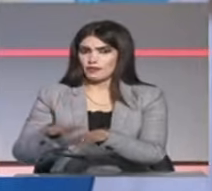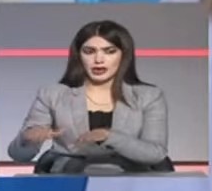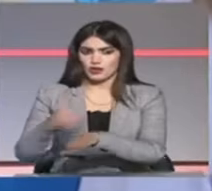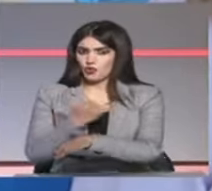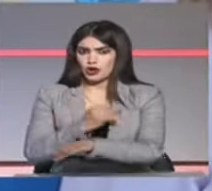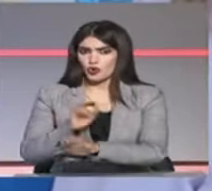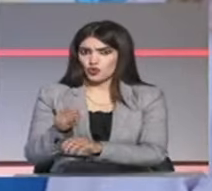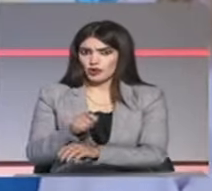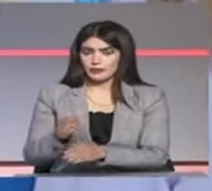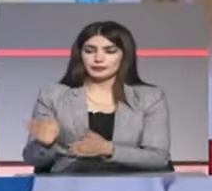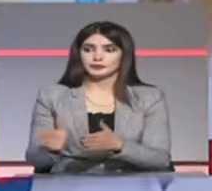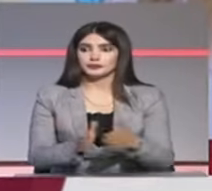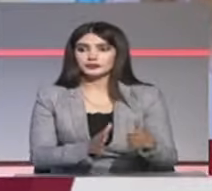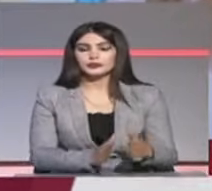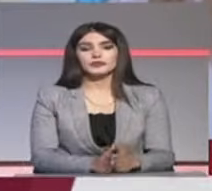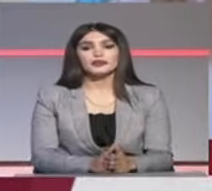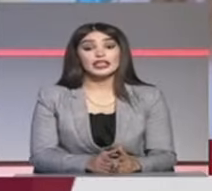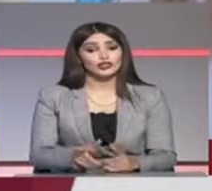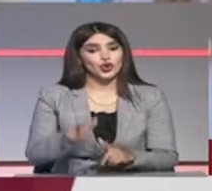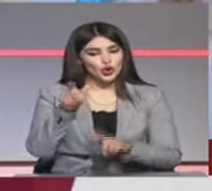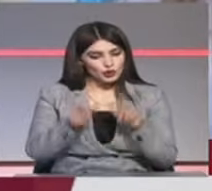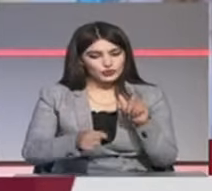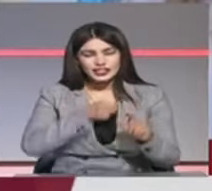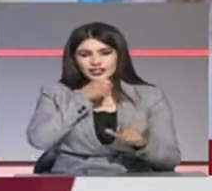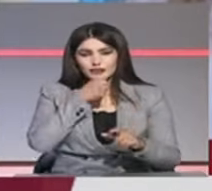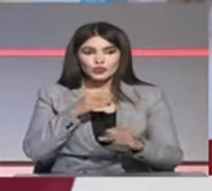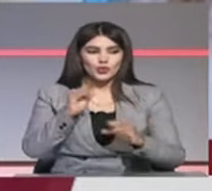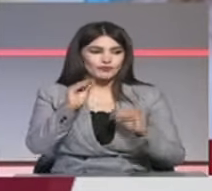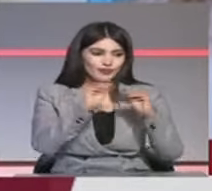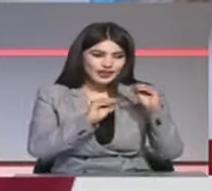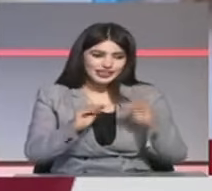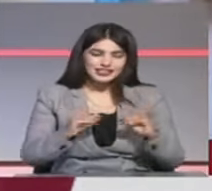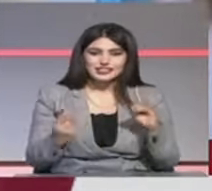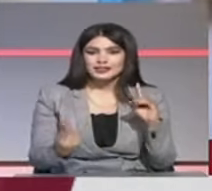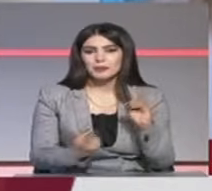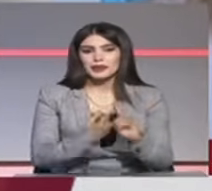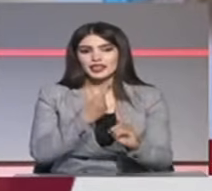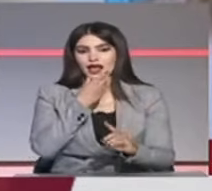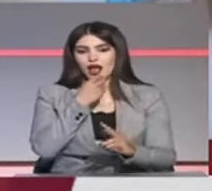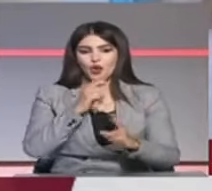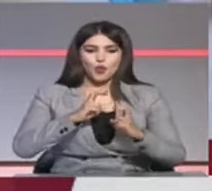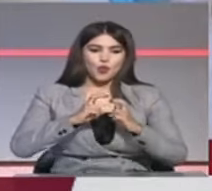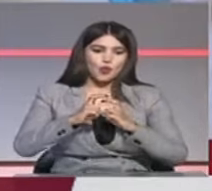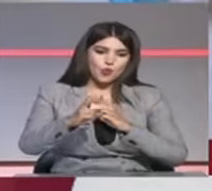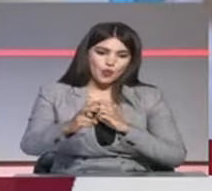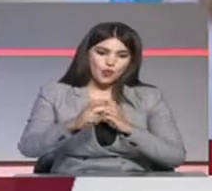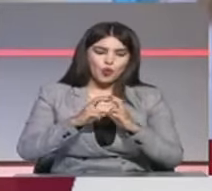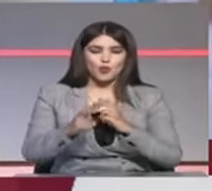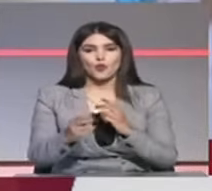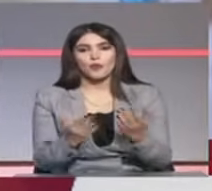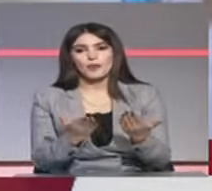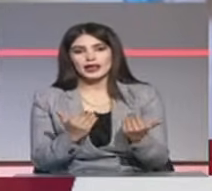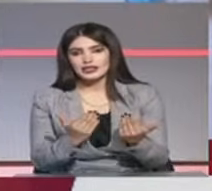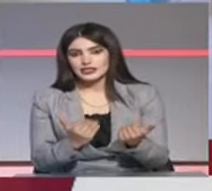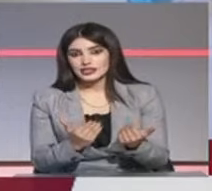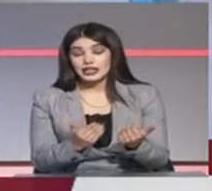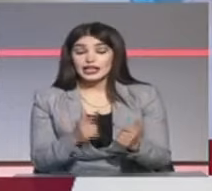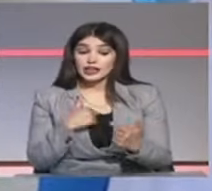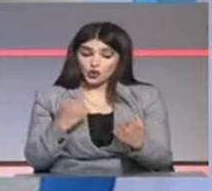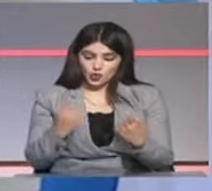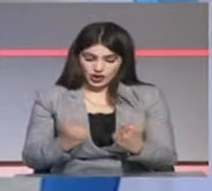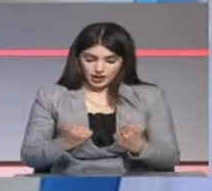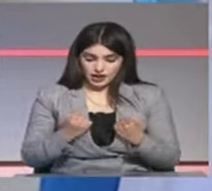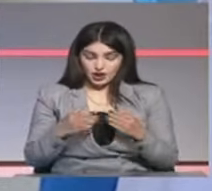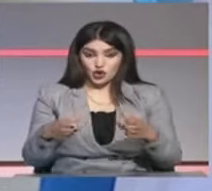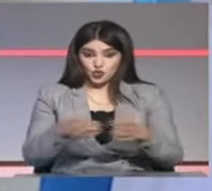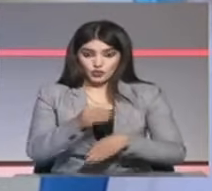معامله خاصه خاصه اذا كان يجيها يتنقل ويقعد يستنى احنا نحاول وبشان